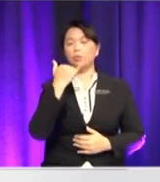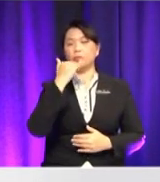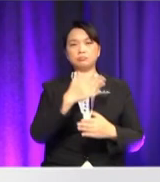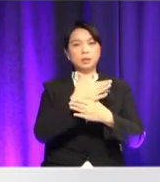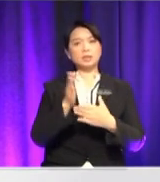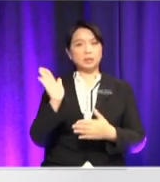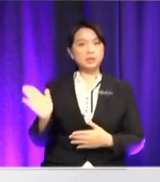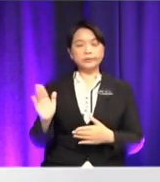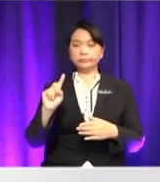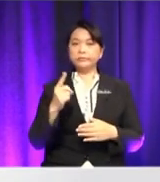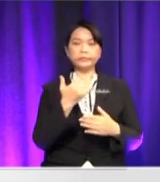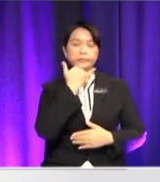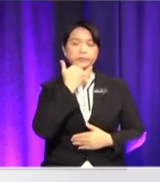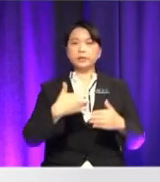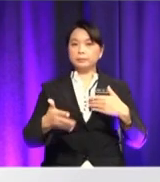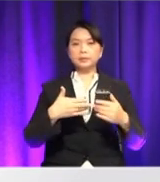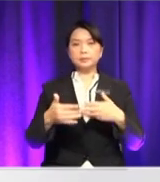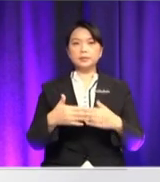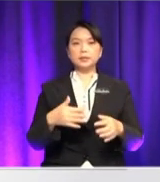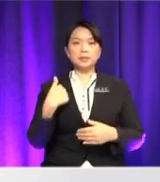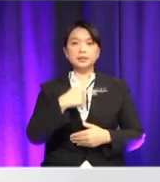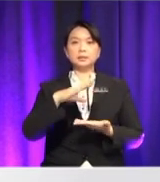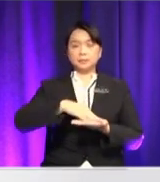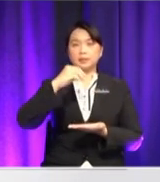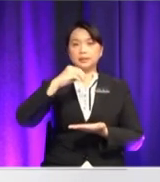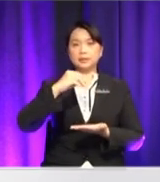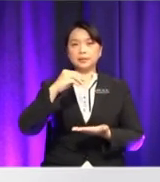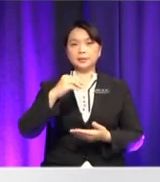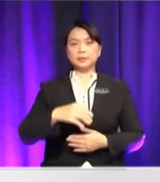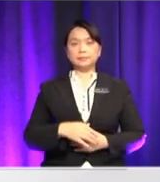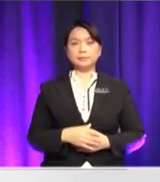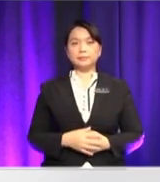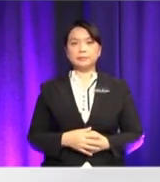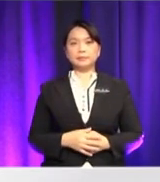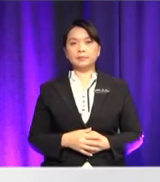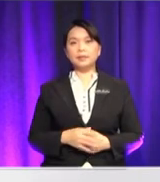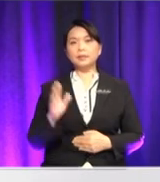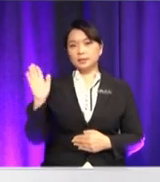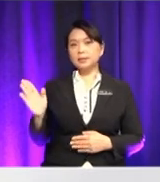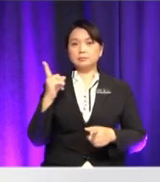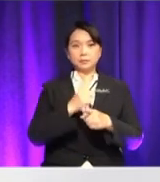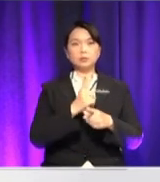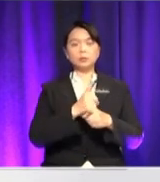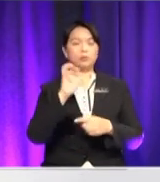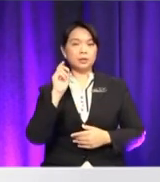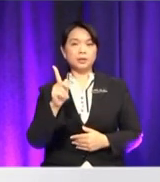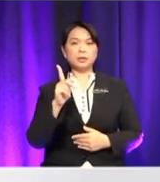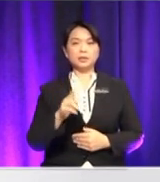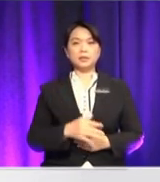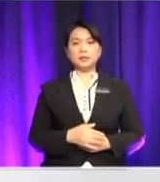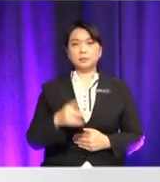ohje sana-sini tetap kita belajar Belajar disini betul-betul Oke